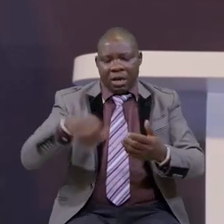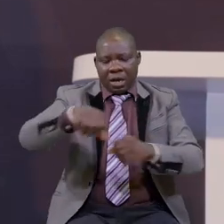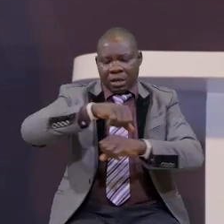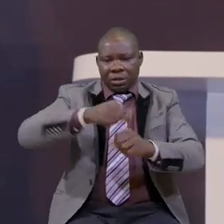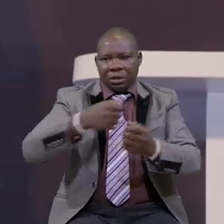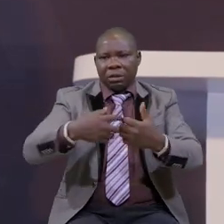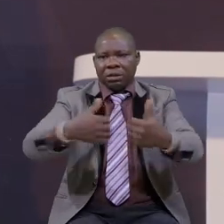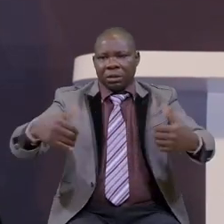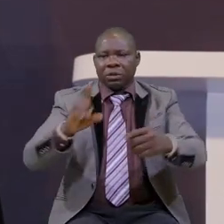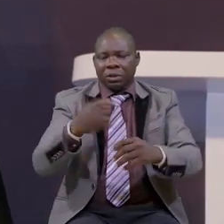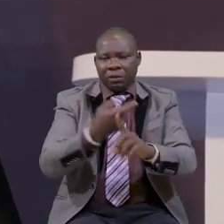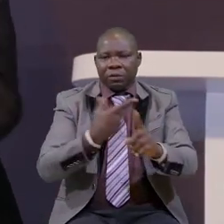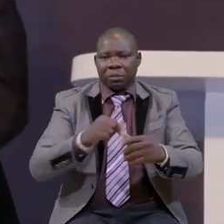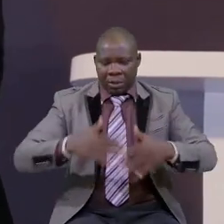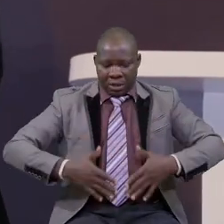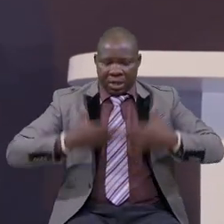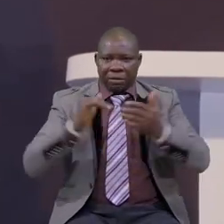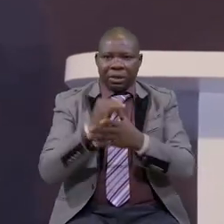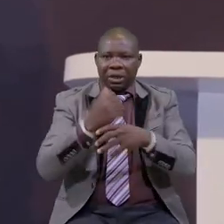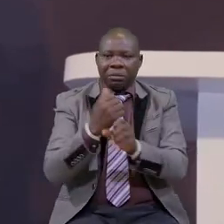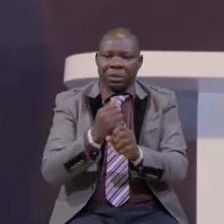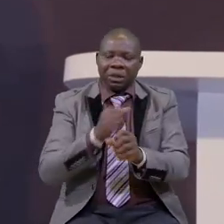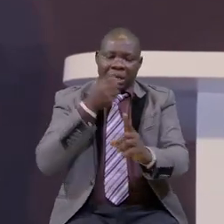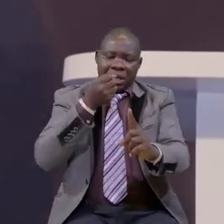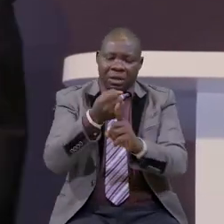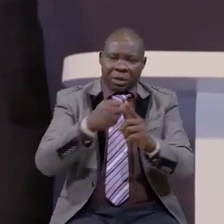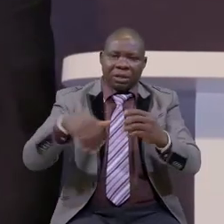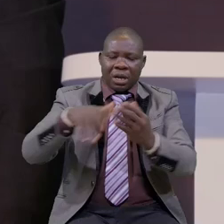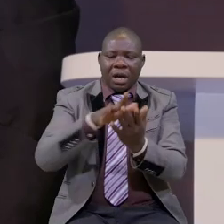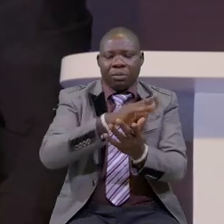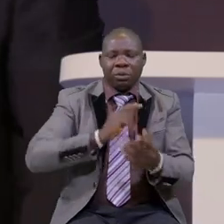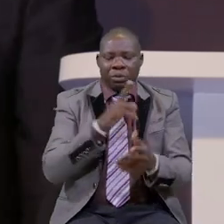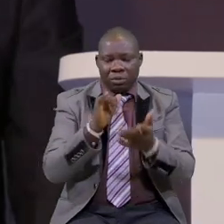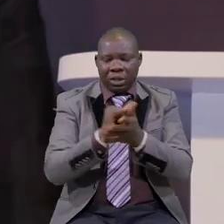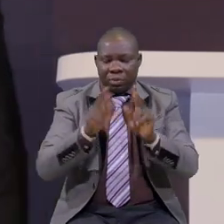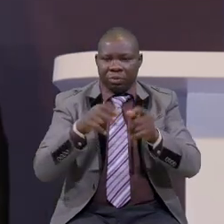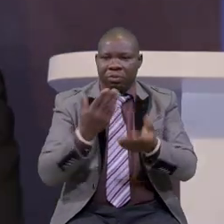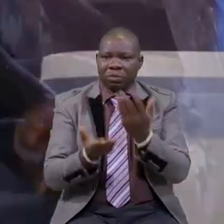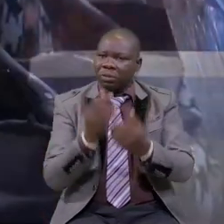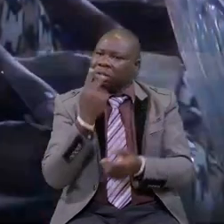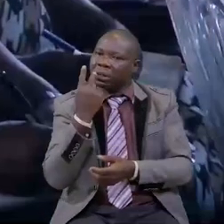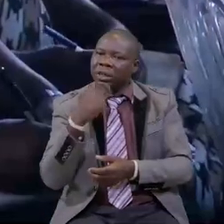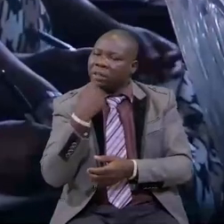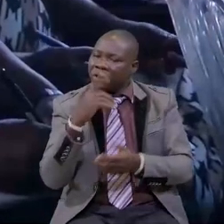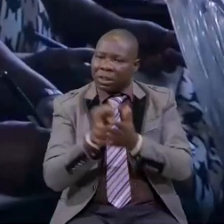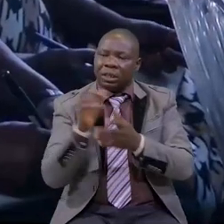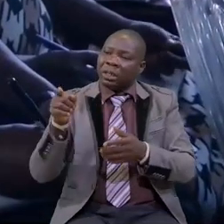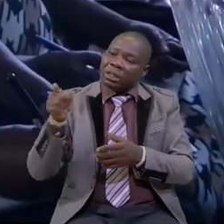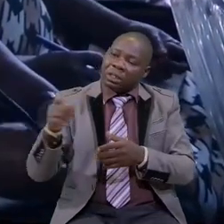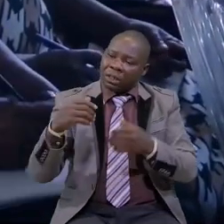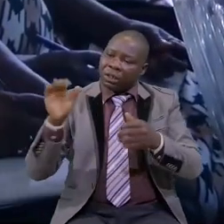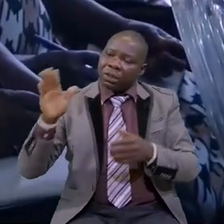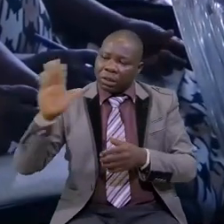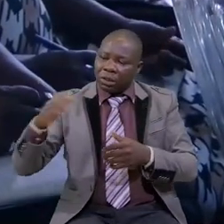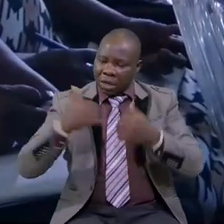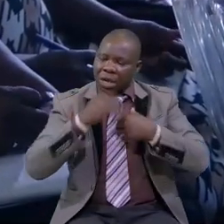séparée d'une vie qui fait d'impact autour de nous, les gens pourront dire, oui, il a été avec Christ, elle a